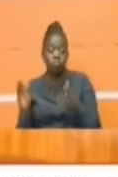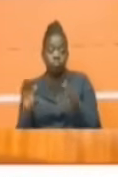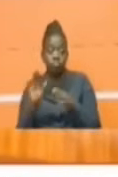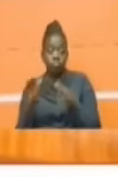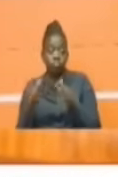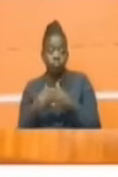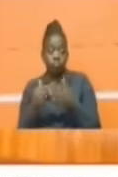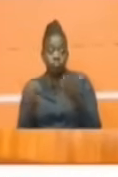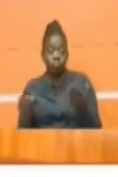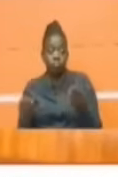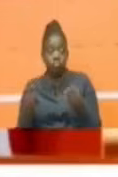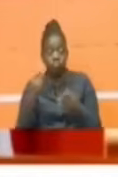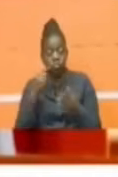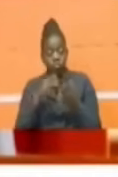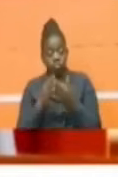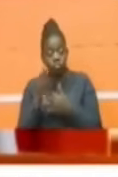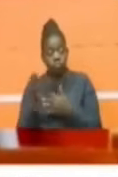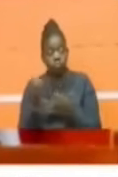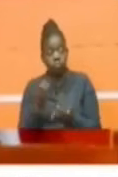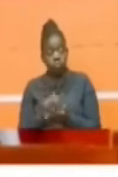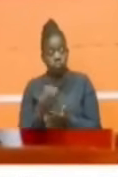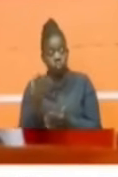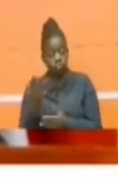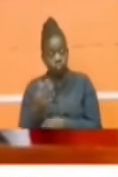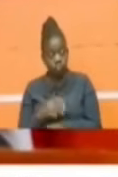byonna ebisa ku mukutu ogwo.